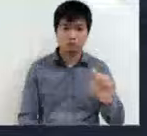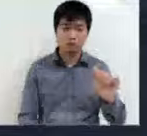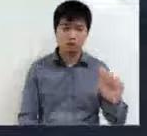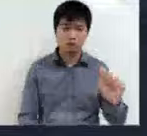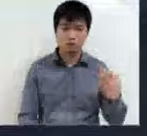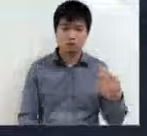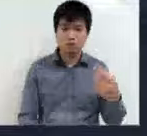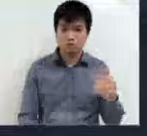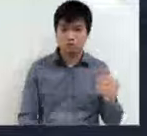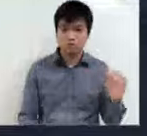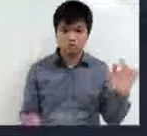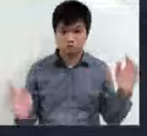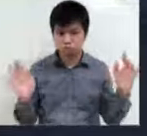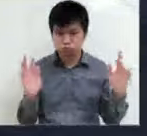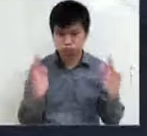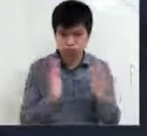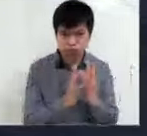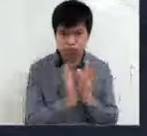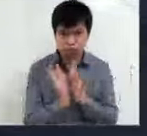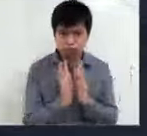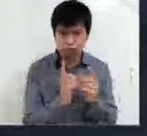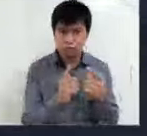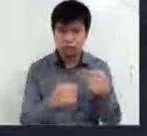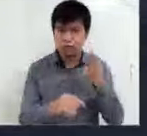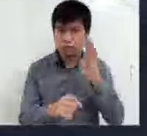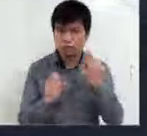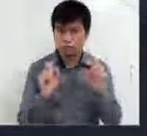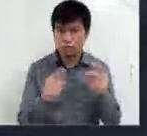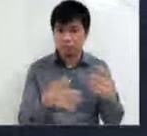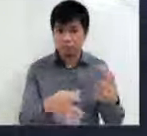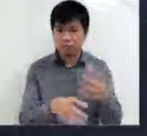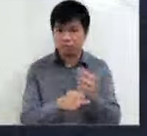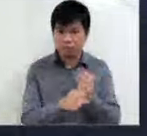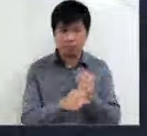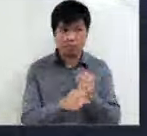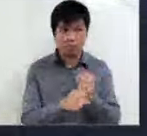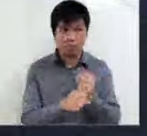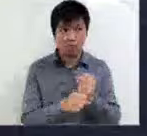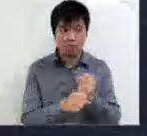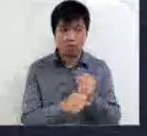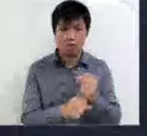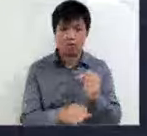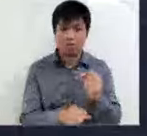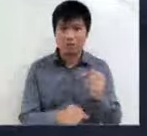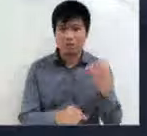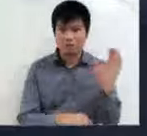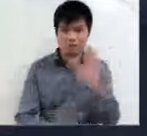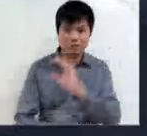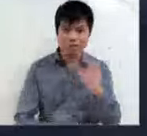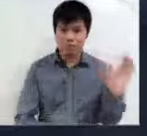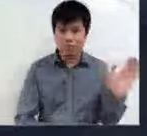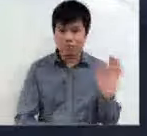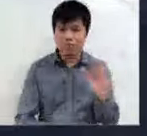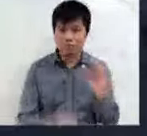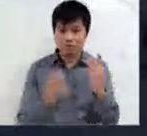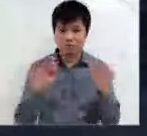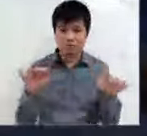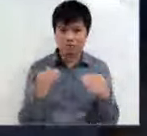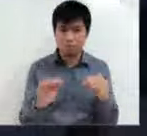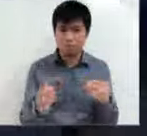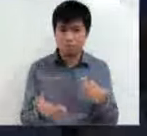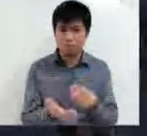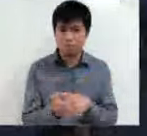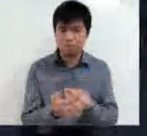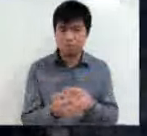sa lugar. Kaya naman sa mga kapatid natin na nakatanggap na ng 13-month pay o ng Christmas bonus at mamimili pa lamang ng pangregalo dito, mukhang